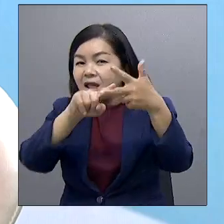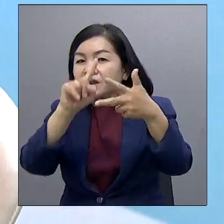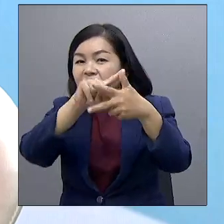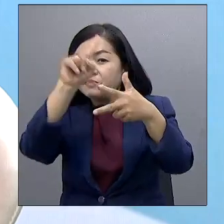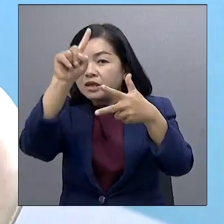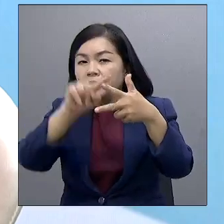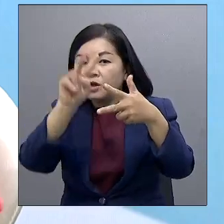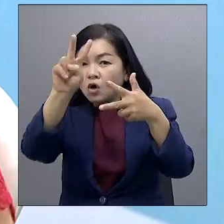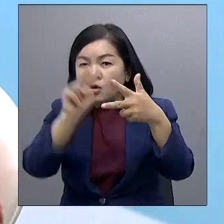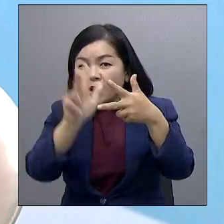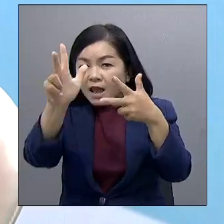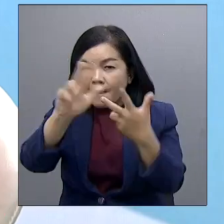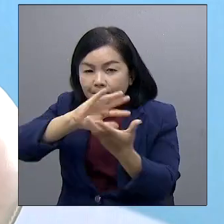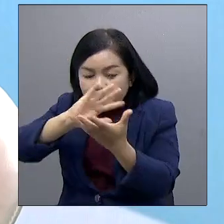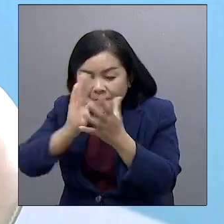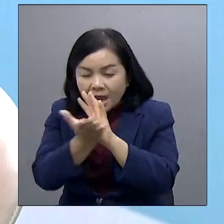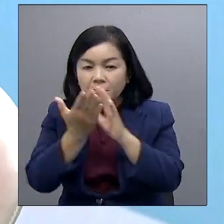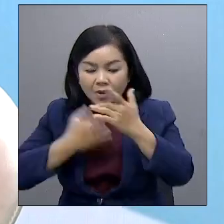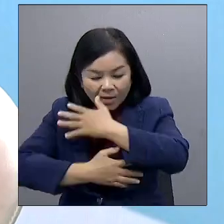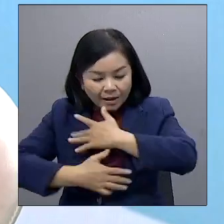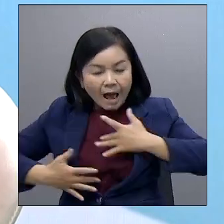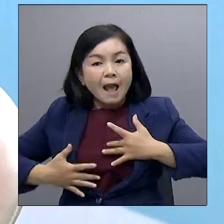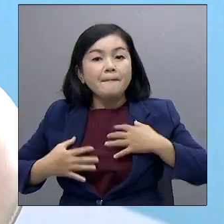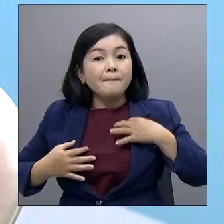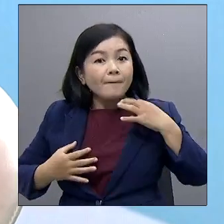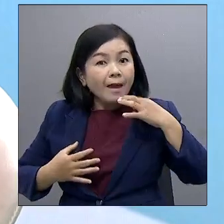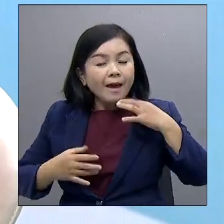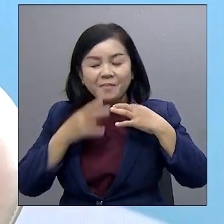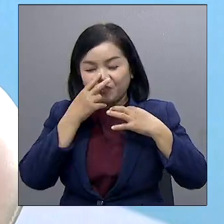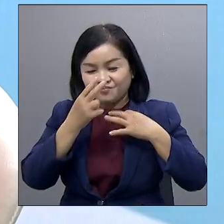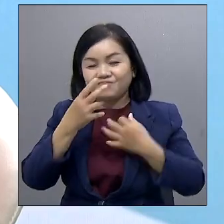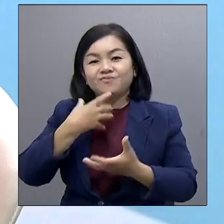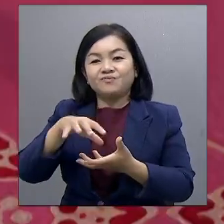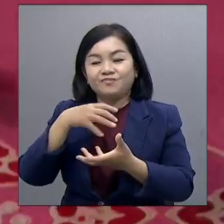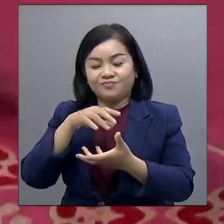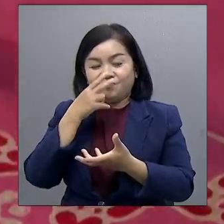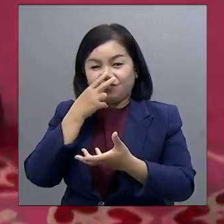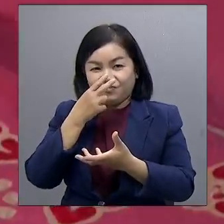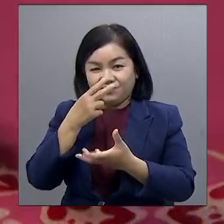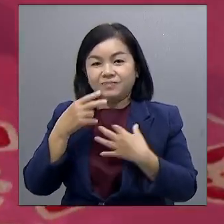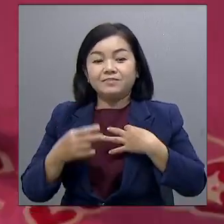ลายภาพที่เป็น DNAของที่นี่เรื่องราวจะเป็นอย่างไรไปติดตามจากสกูปชินี้ค่ะ